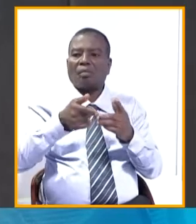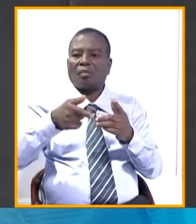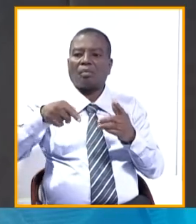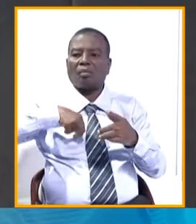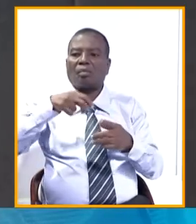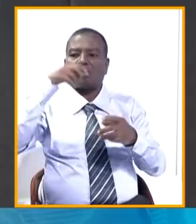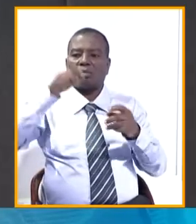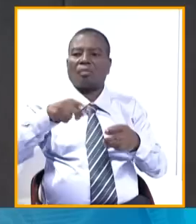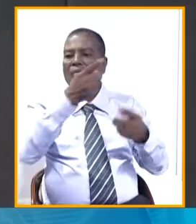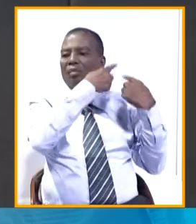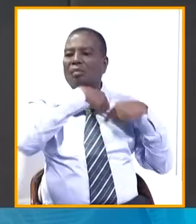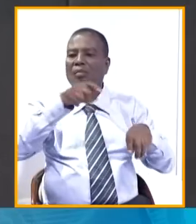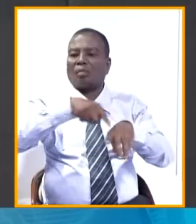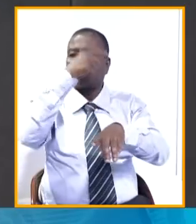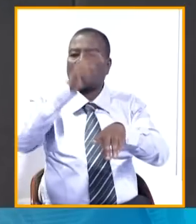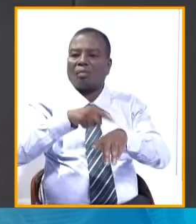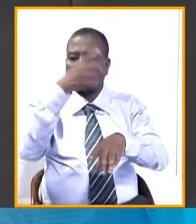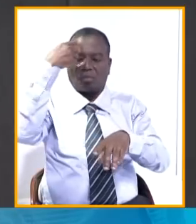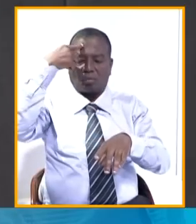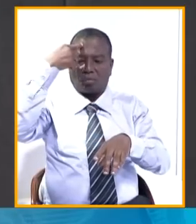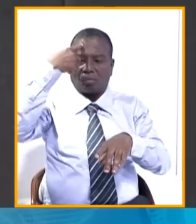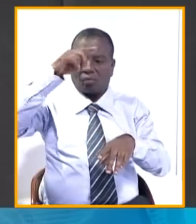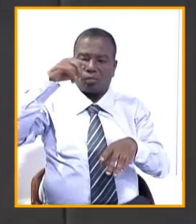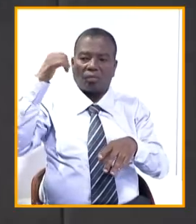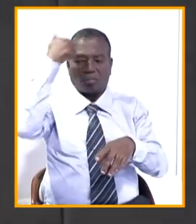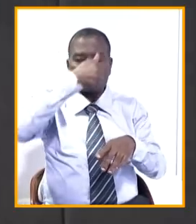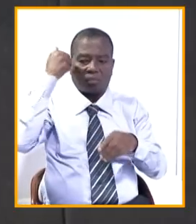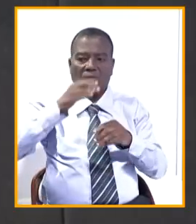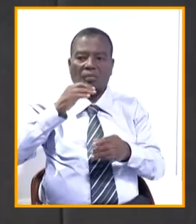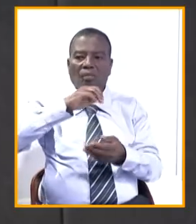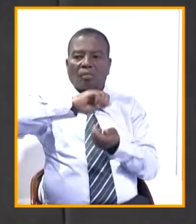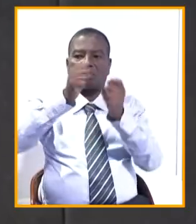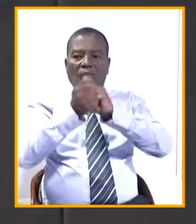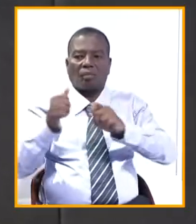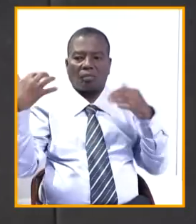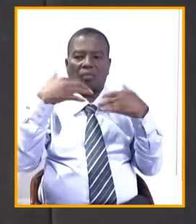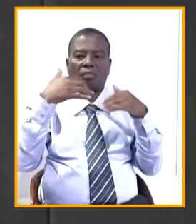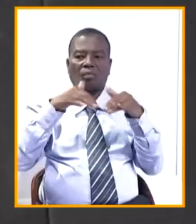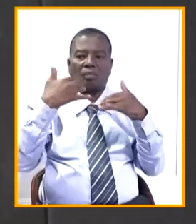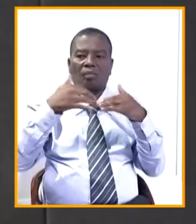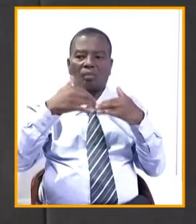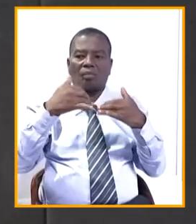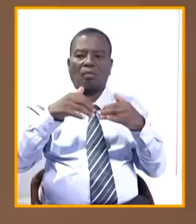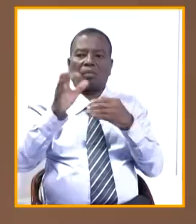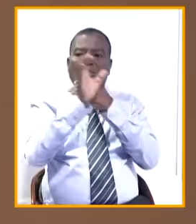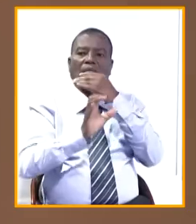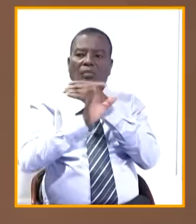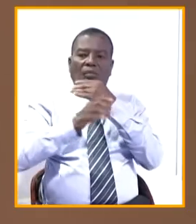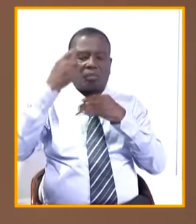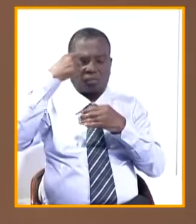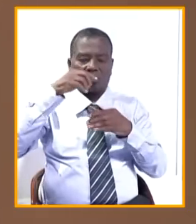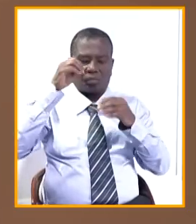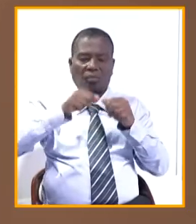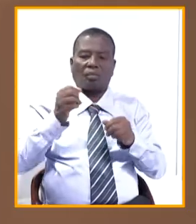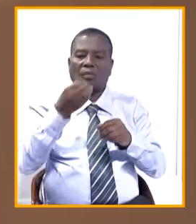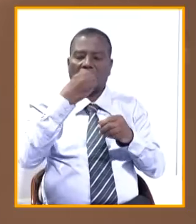nos potentialités agricoles pour que l'Afrique devienne un moteur, un continent qui peut pas seulement